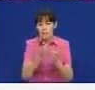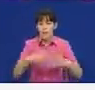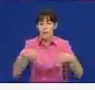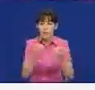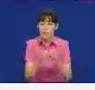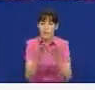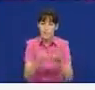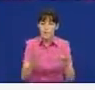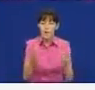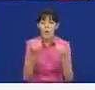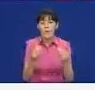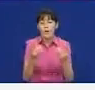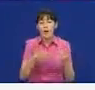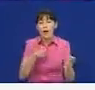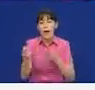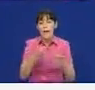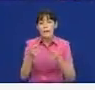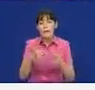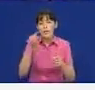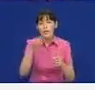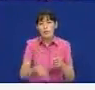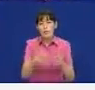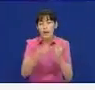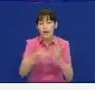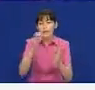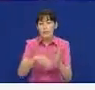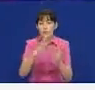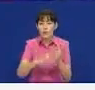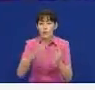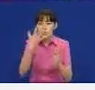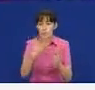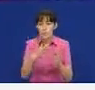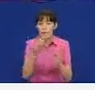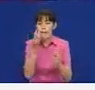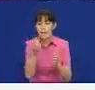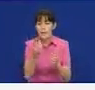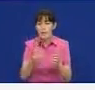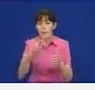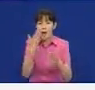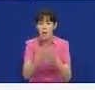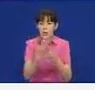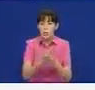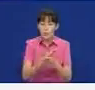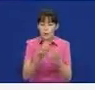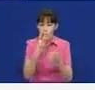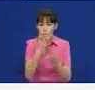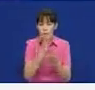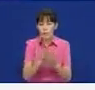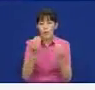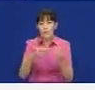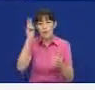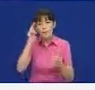жанұяның бүлдіршіндері. Бүгінгі акция барысында солардың 6950-іне материалдық және қаржылай көмек көрсетілді. Ол үшін білім